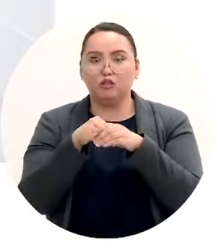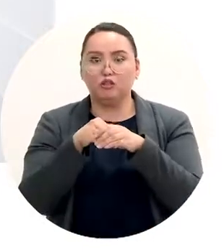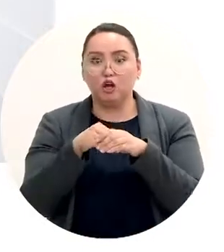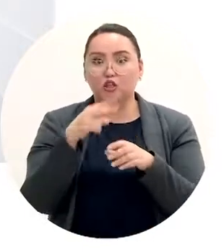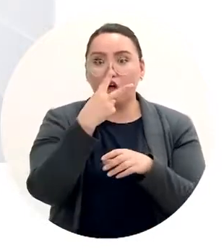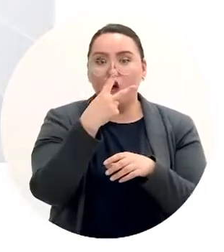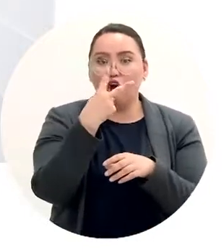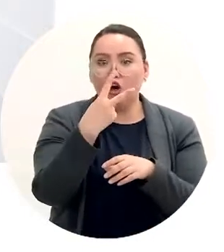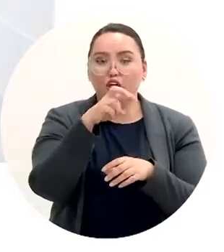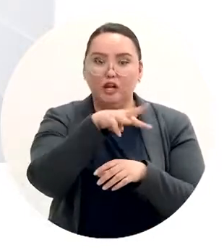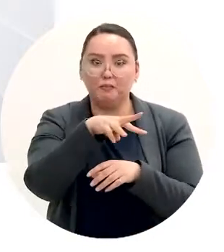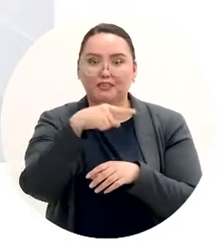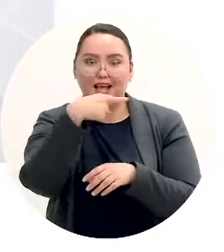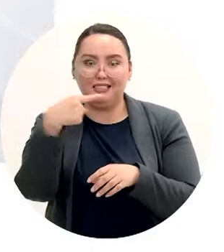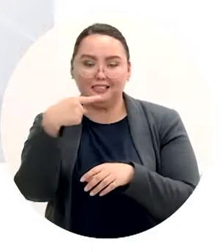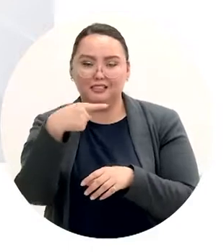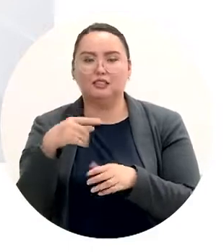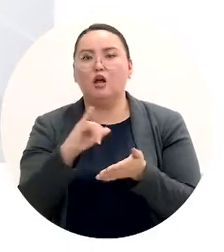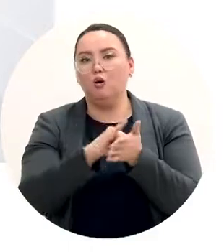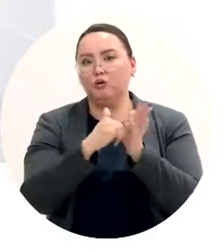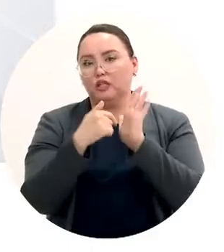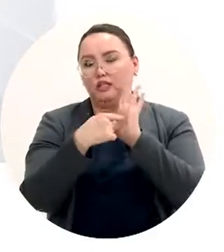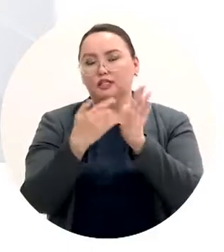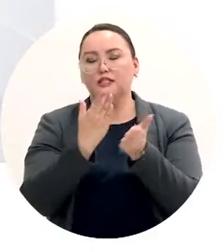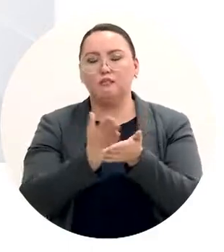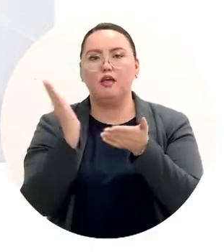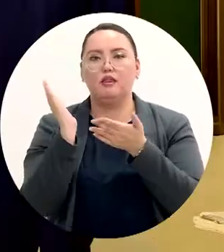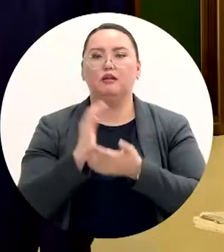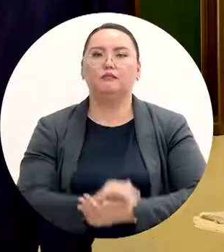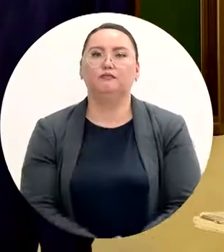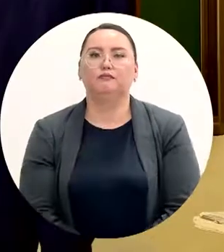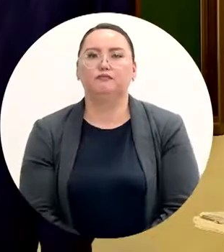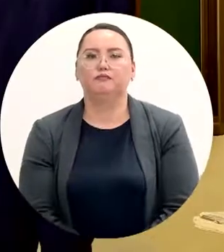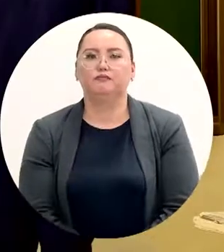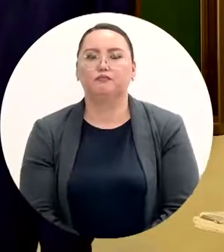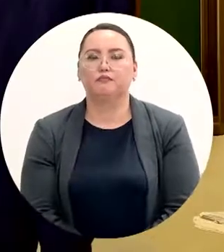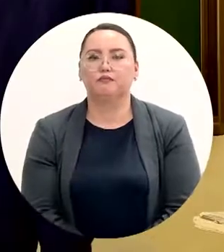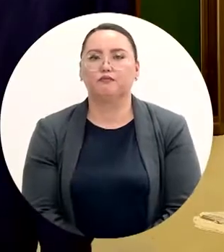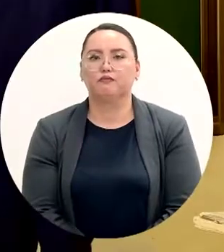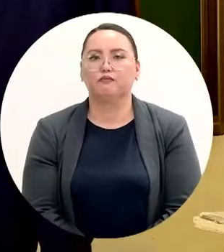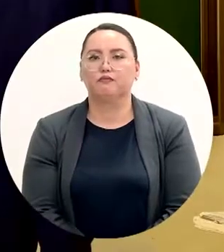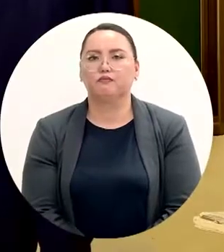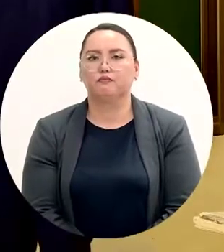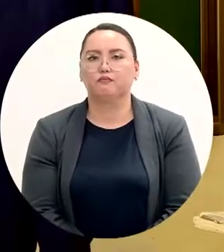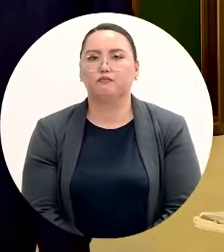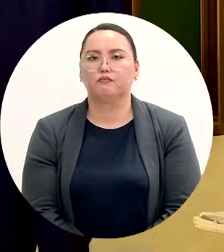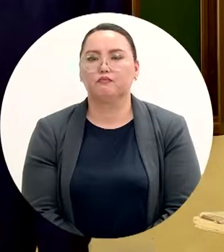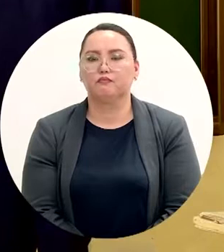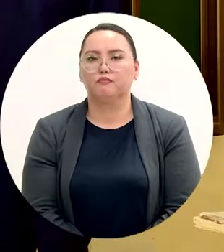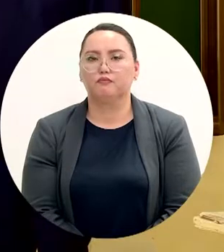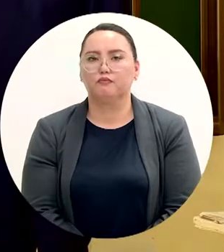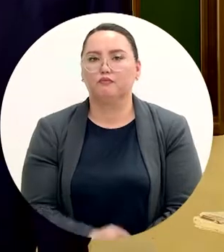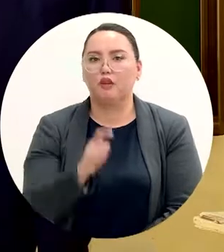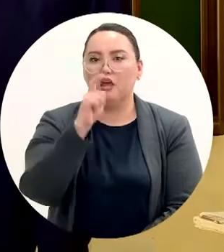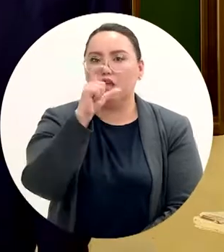хэлний хэмнэлийн хэлхүү явцад хэмнэгдэж ингэж бичигддэг. Монгол хэлэнд бол хэмнэлтийн зарчим гэж байдаг.